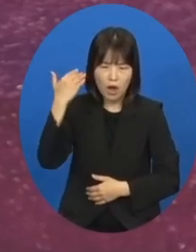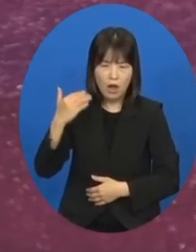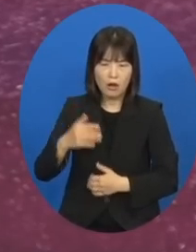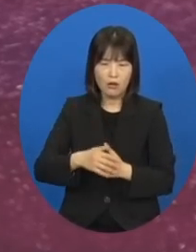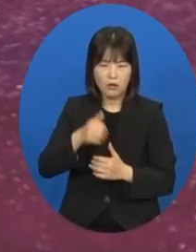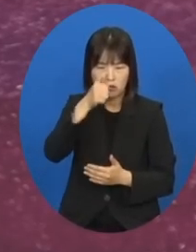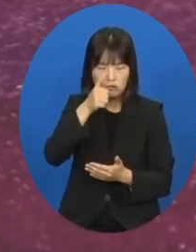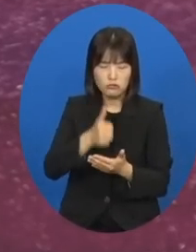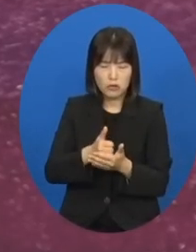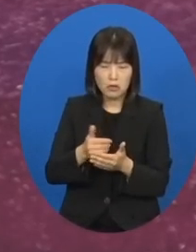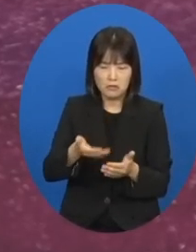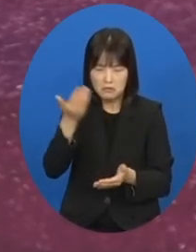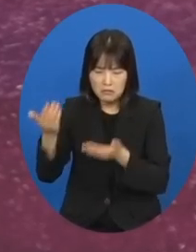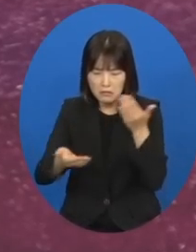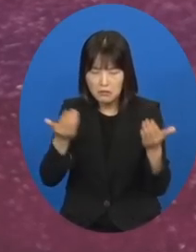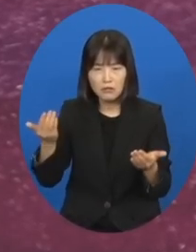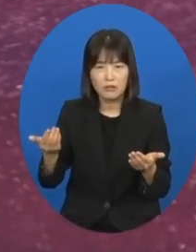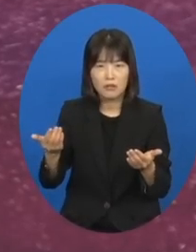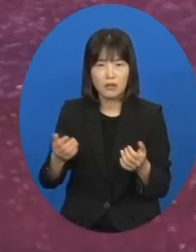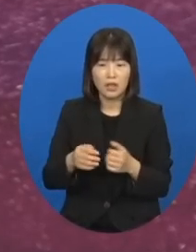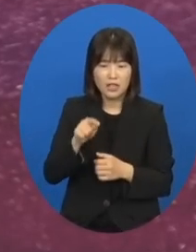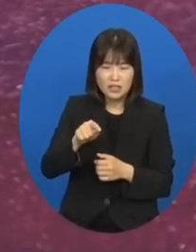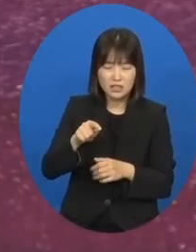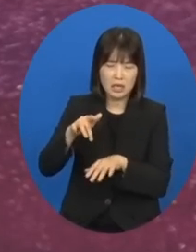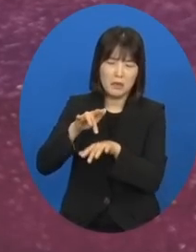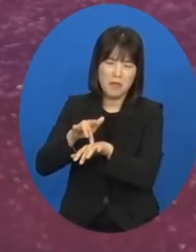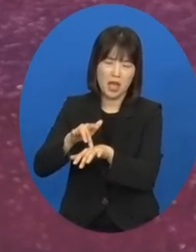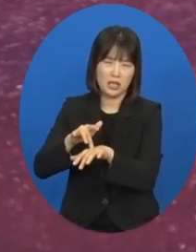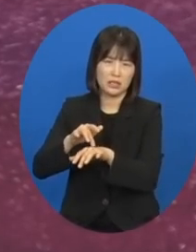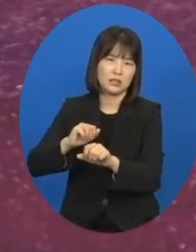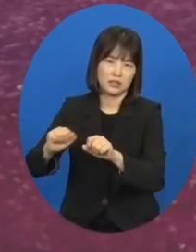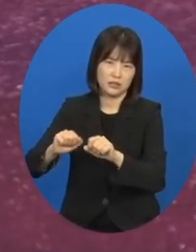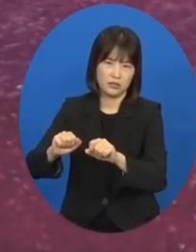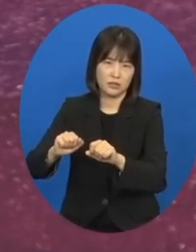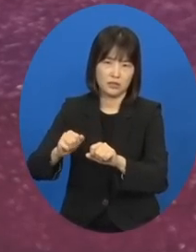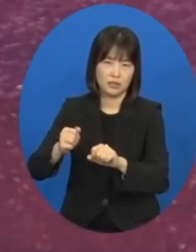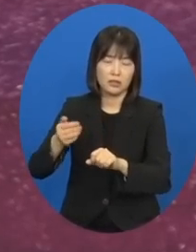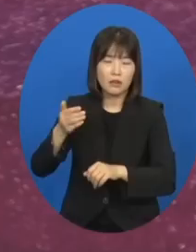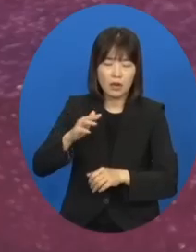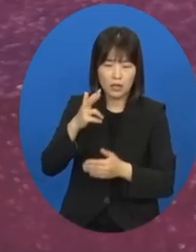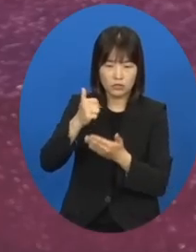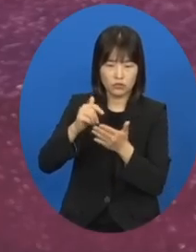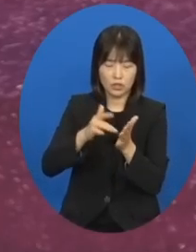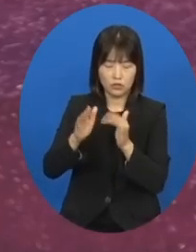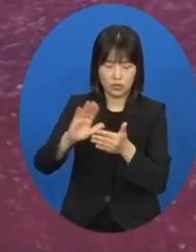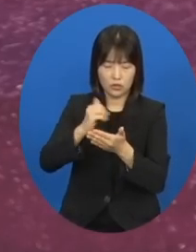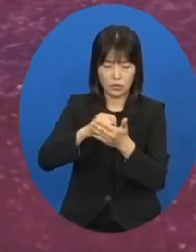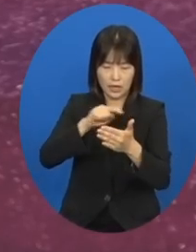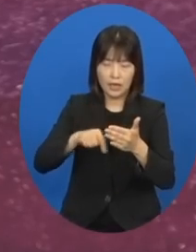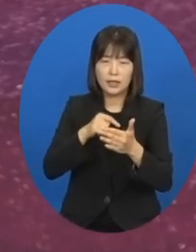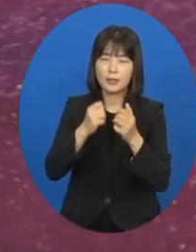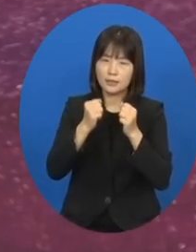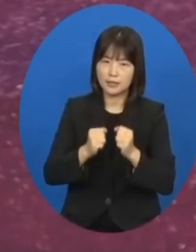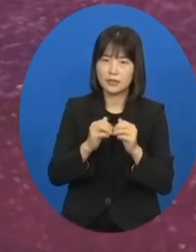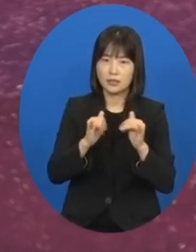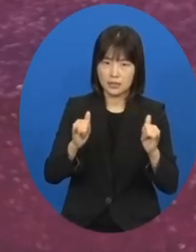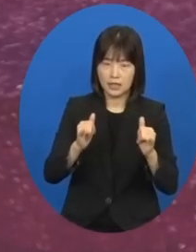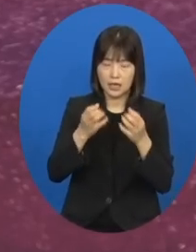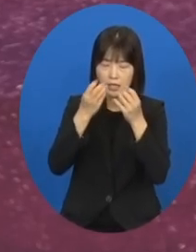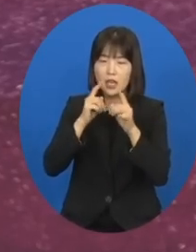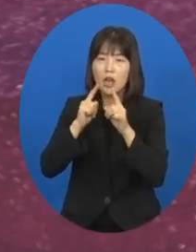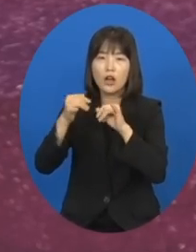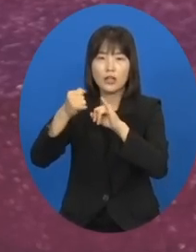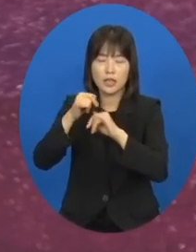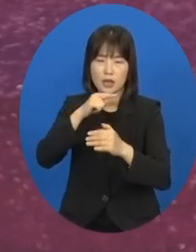마귀는 그렇게 하죠 마귀만이 참소를 합니다 그러나 주 예수 그리스도의 안에 있는 자들은 새 언약의 필요한